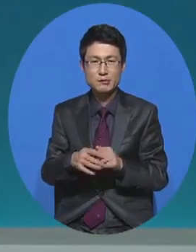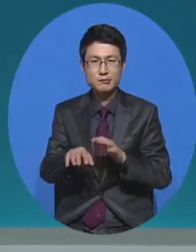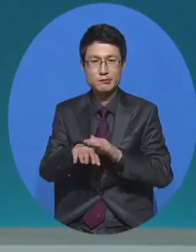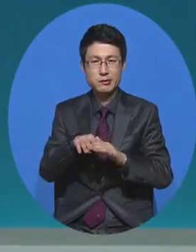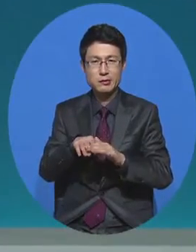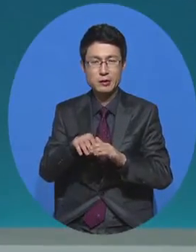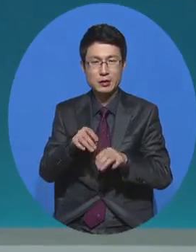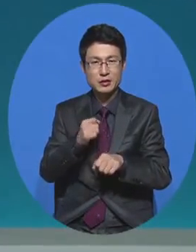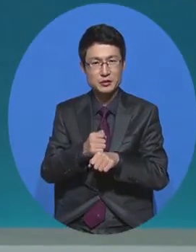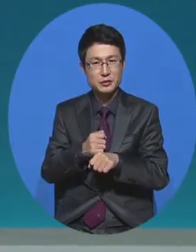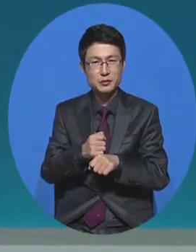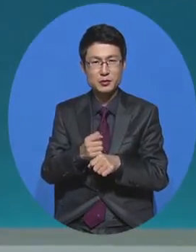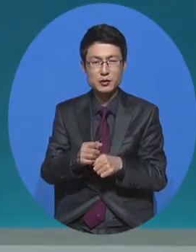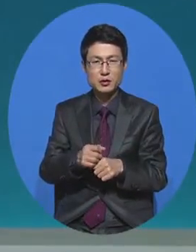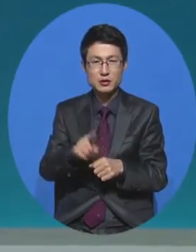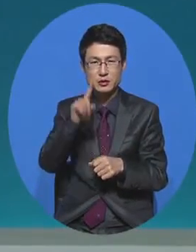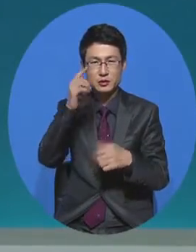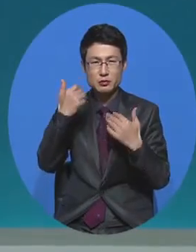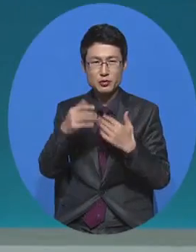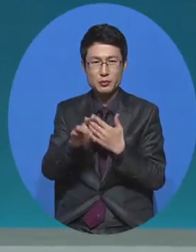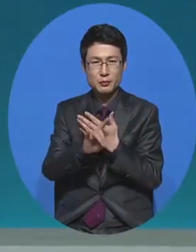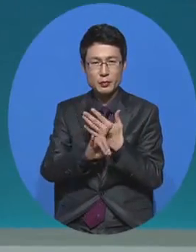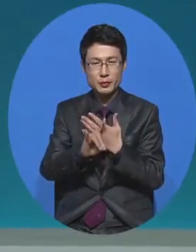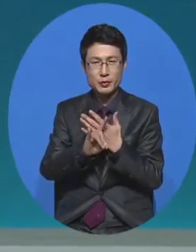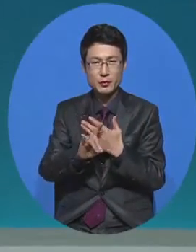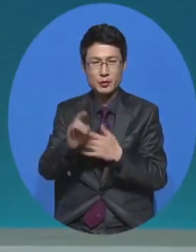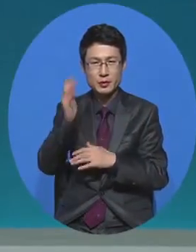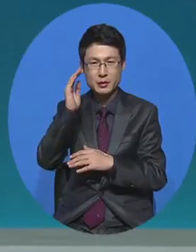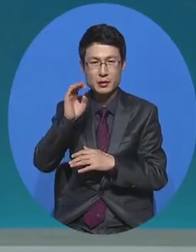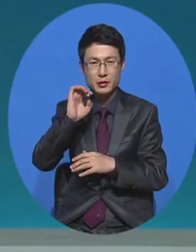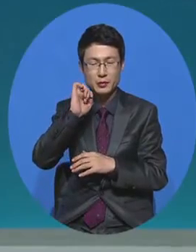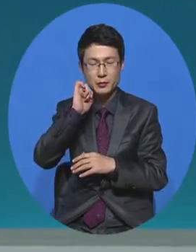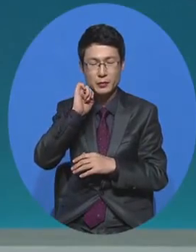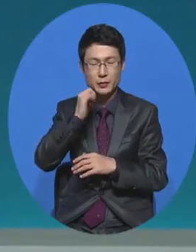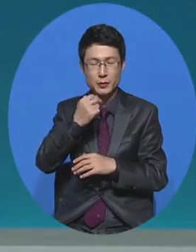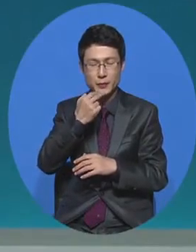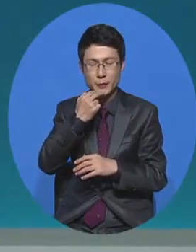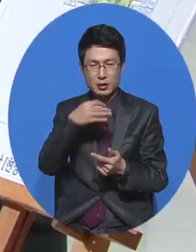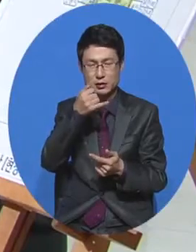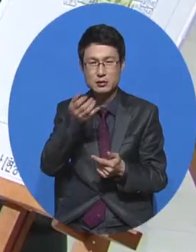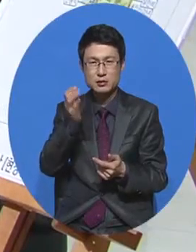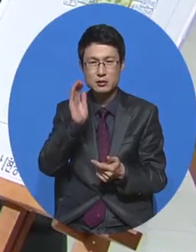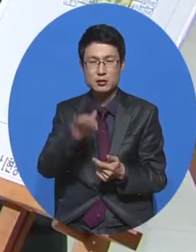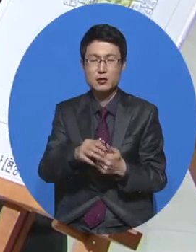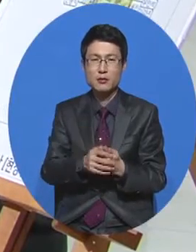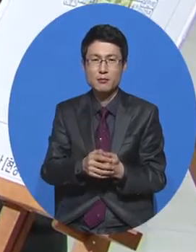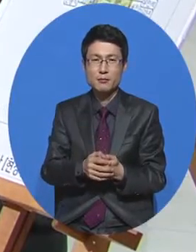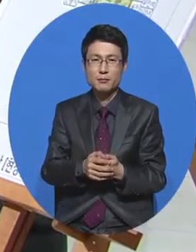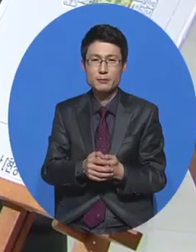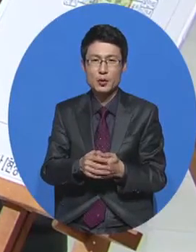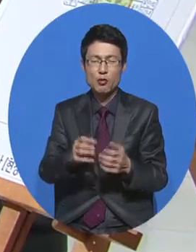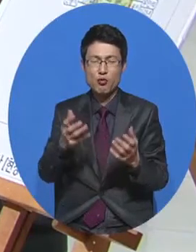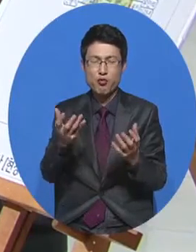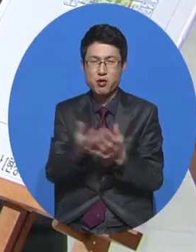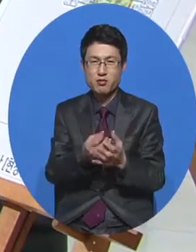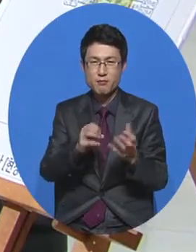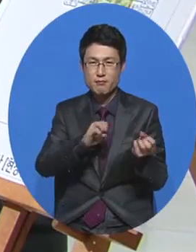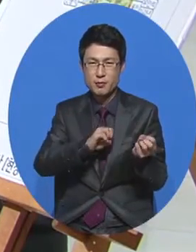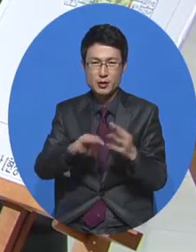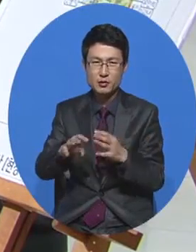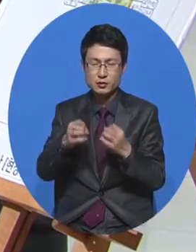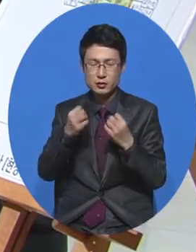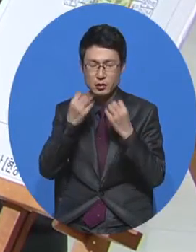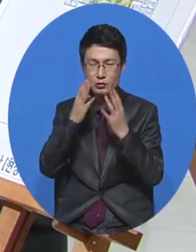정부도 참 마땅한 변명거리가 없지 않나 생각하고요 완전히 폐기하고 새로운